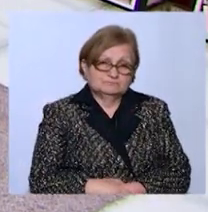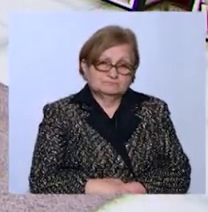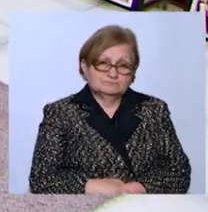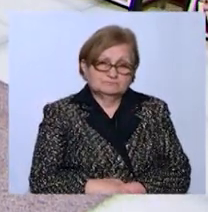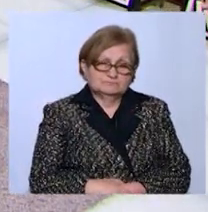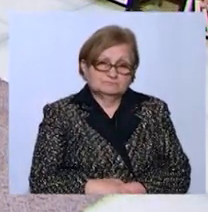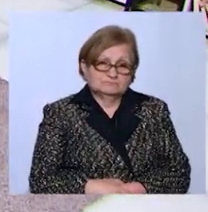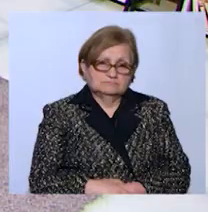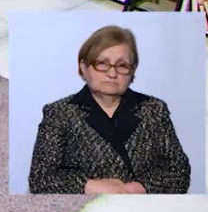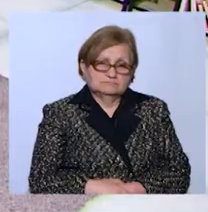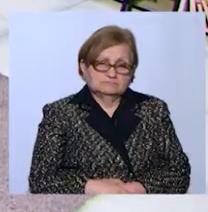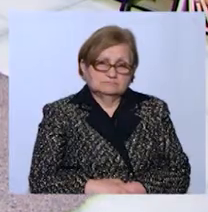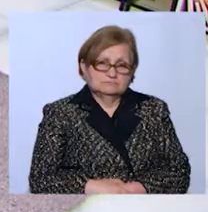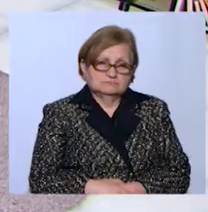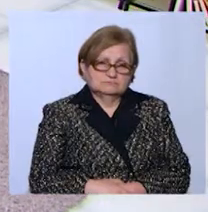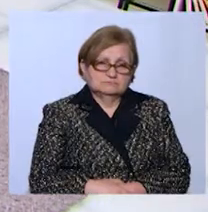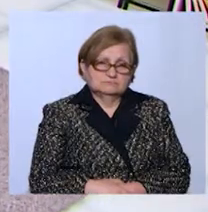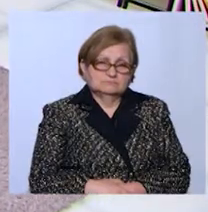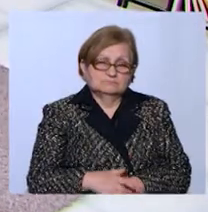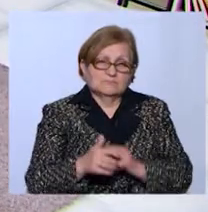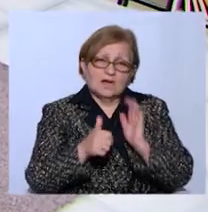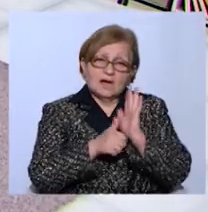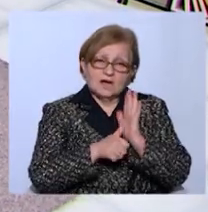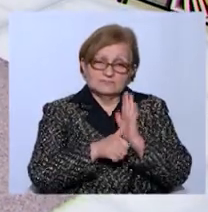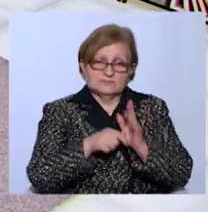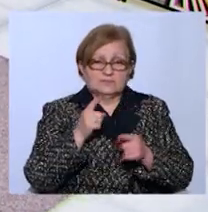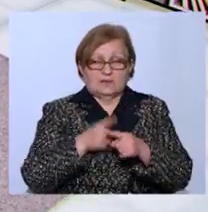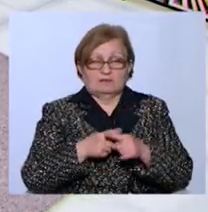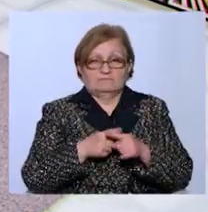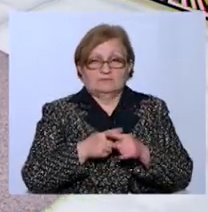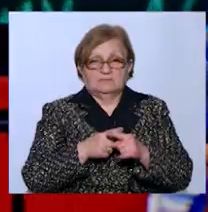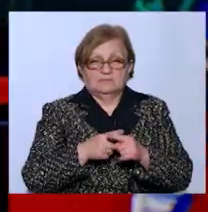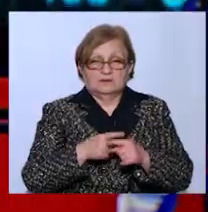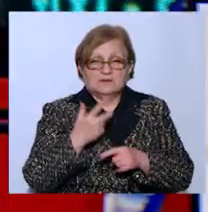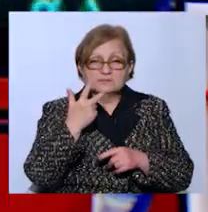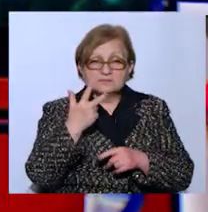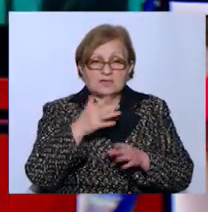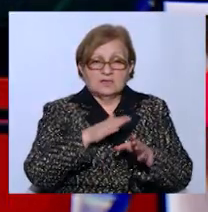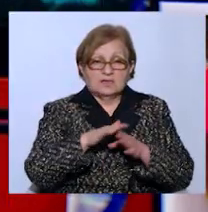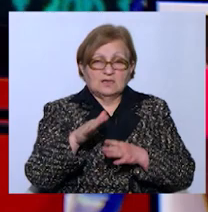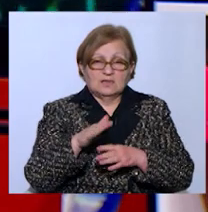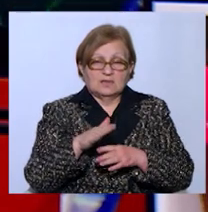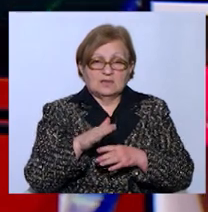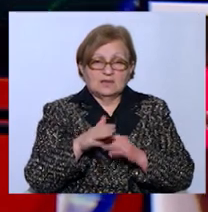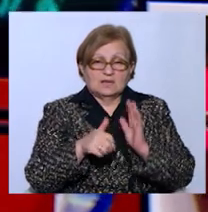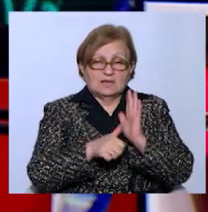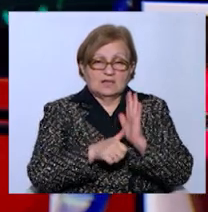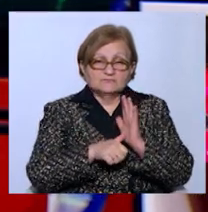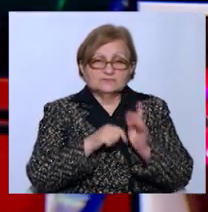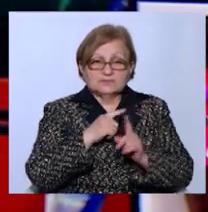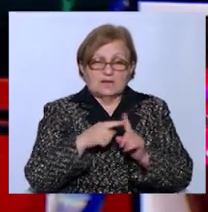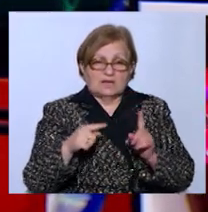3-თელში არის 1, 2, 3, 4, 5, 6. მაგრამ 3-თელში არის 6